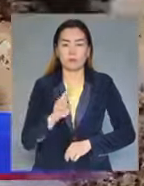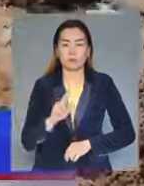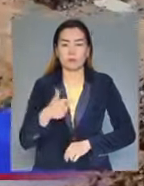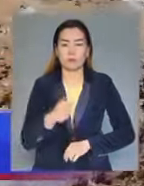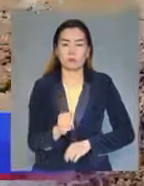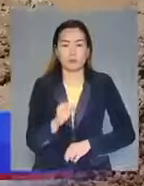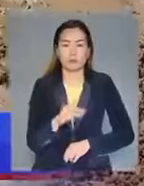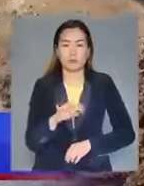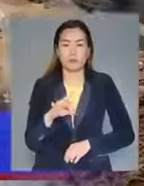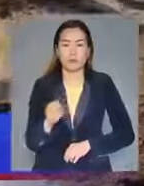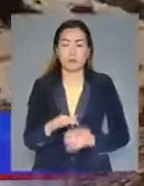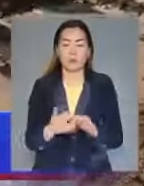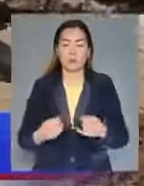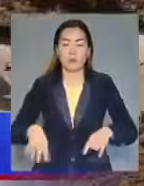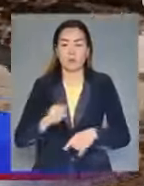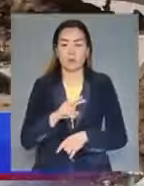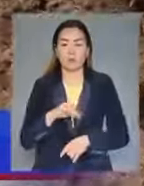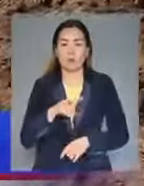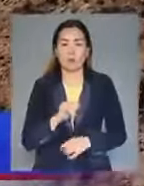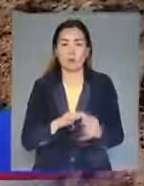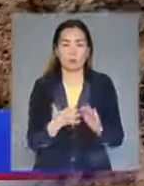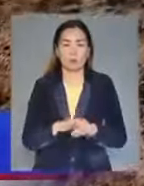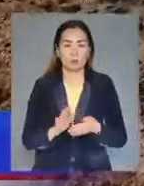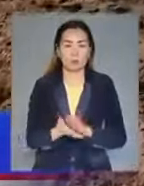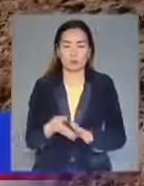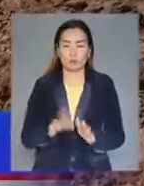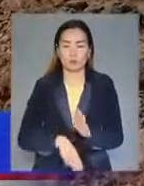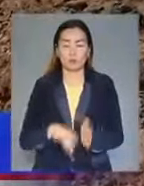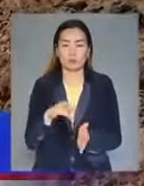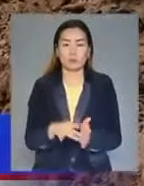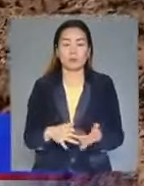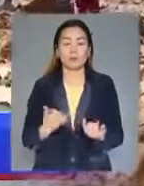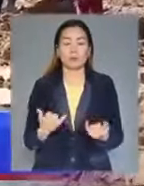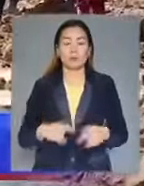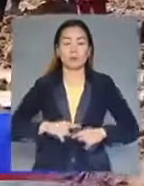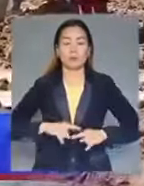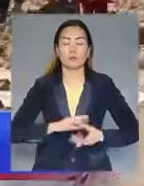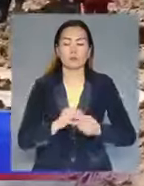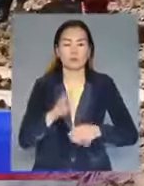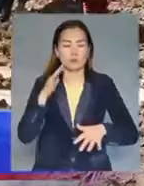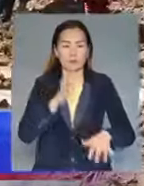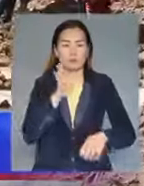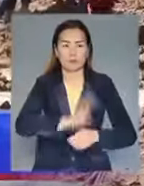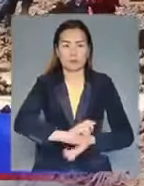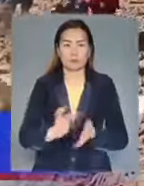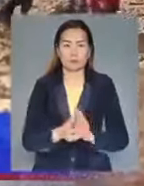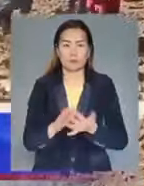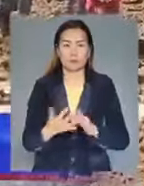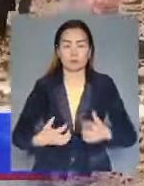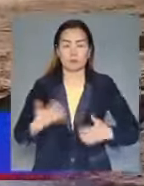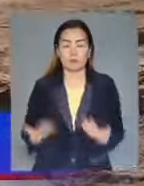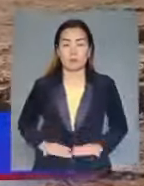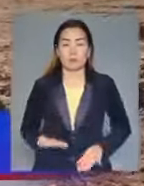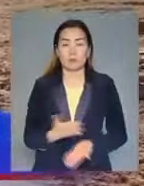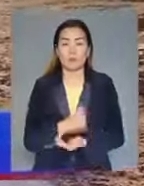Қызылқоға ауданы Көздіғара ауылдық округіне қарасты Қоныстану ауылында жағдай мәз емес. Аудан орталығынан ентелеп жеткен ағыны қатты қызыл су аядай ғана ауылдың үрейін